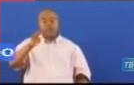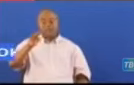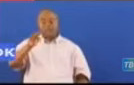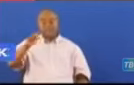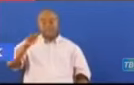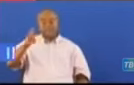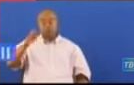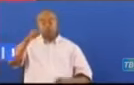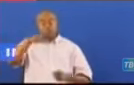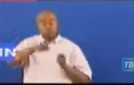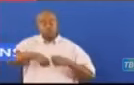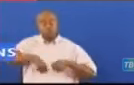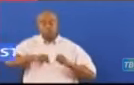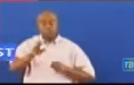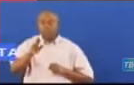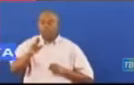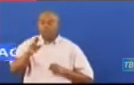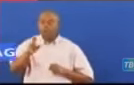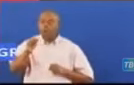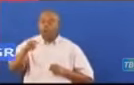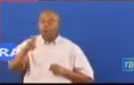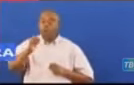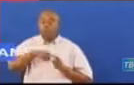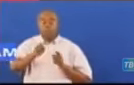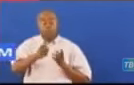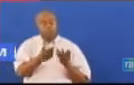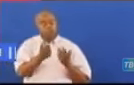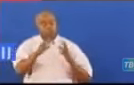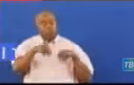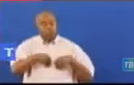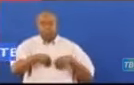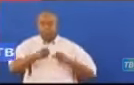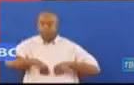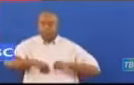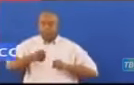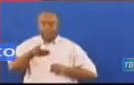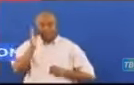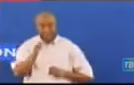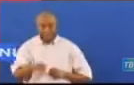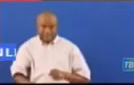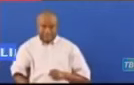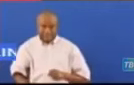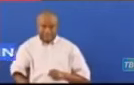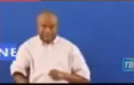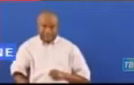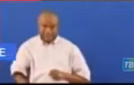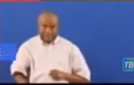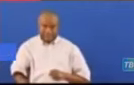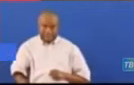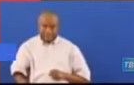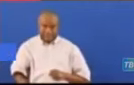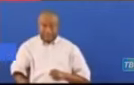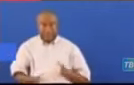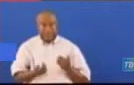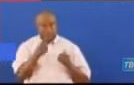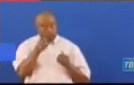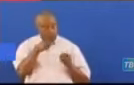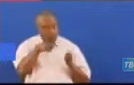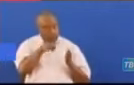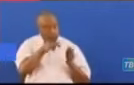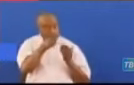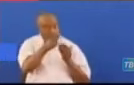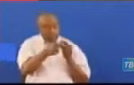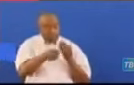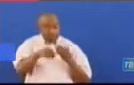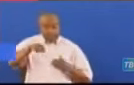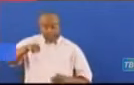kuhesabiwa kwa kutii mamlaka ya serikali. Na wakati huo Mheshimiwa Spika nayasema hayo, kitabu cha